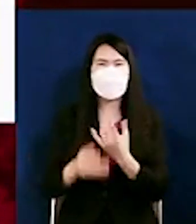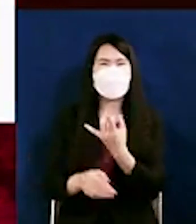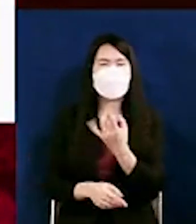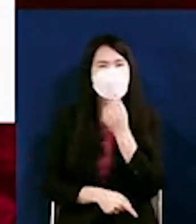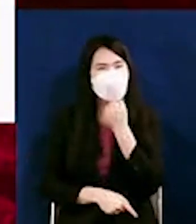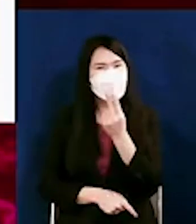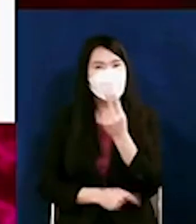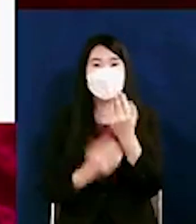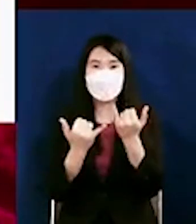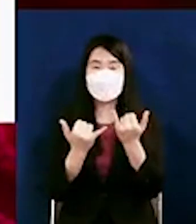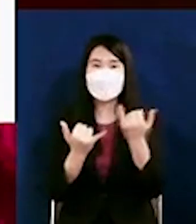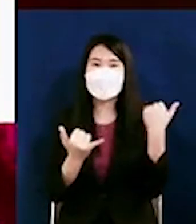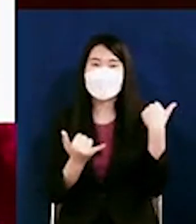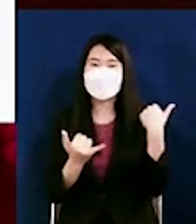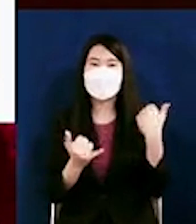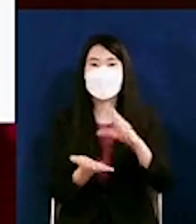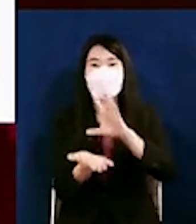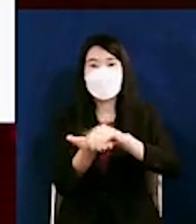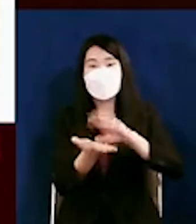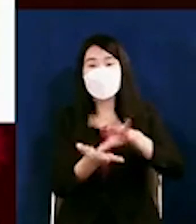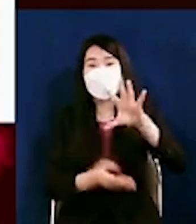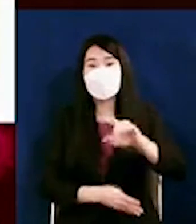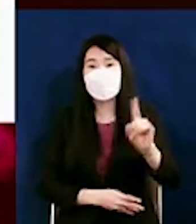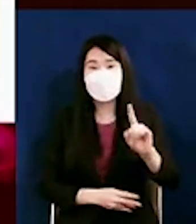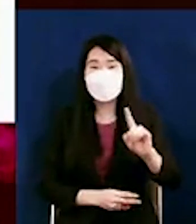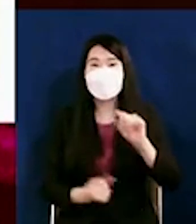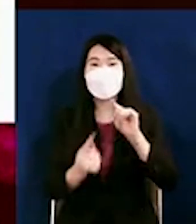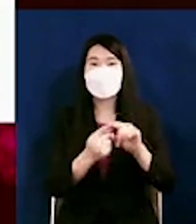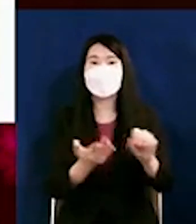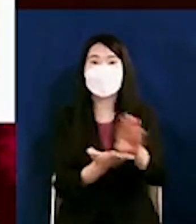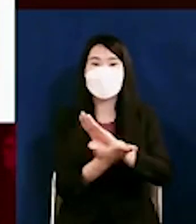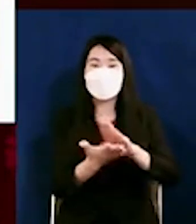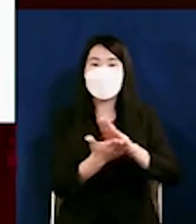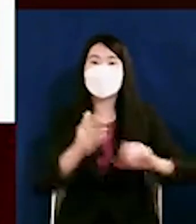การประสานงานข้อมูลมาจากสถาบันวิทยาศาส